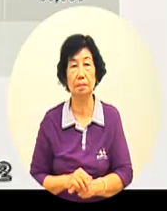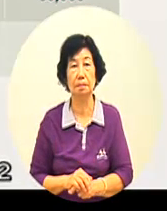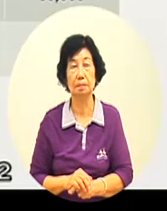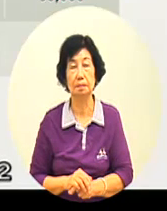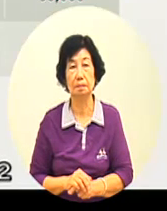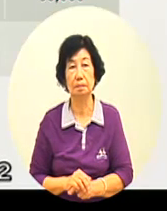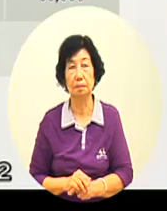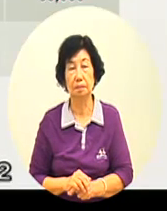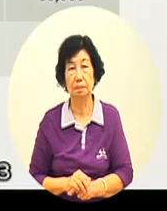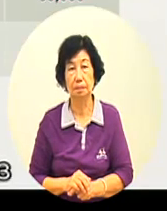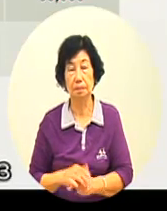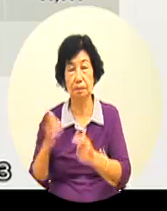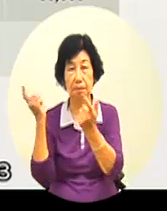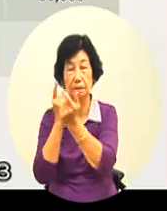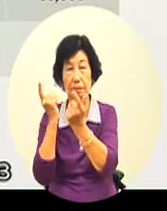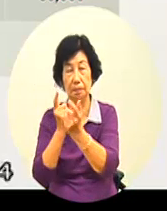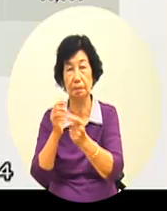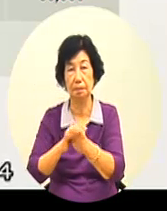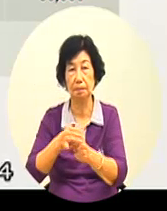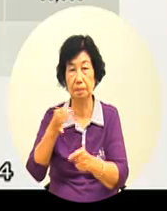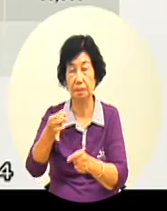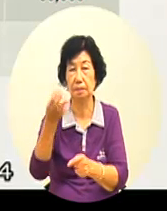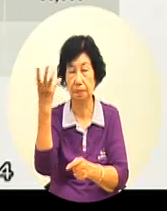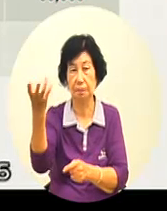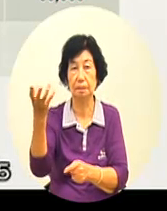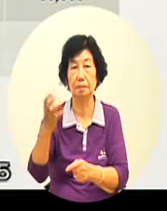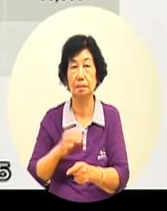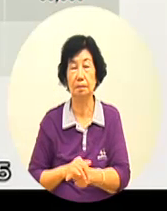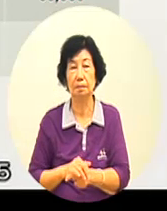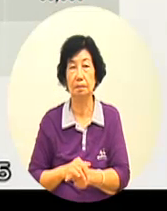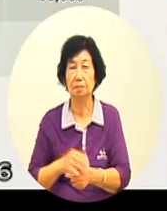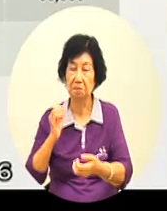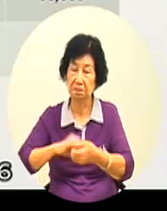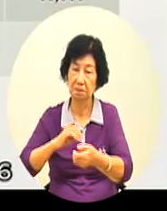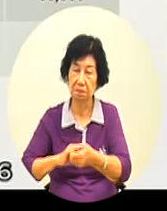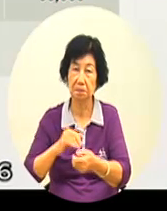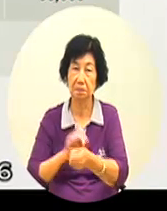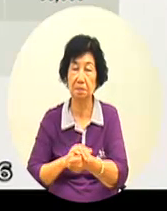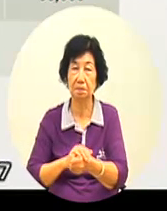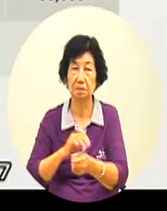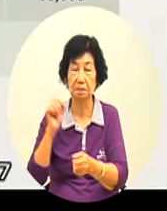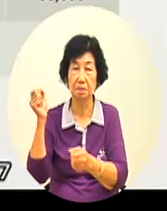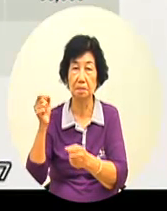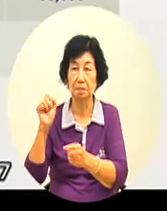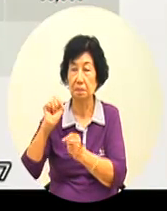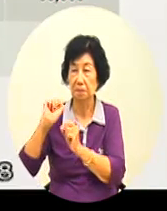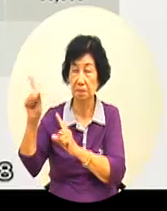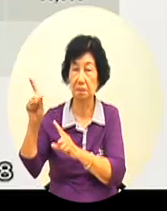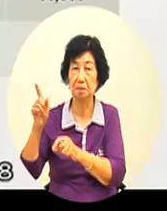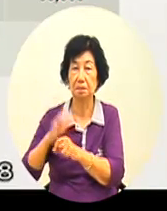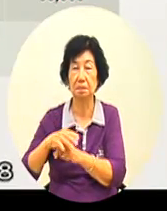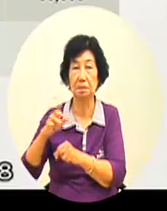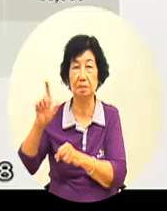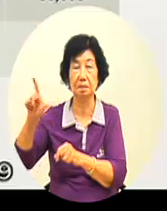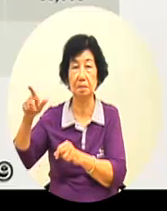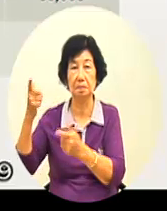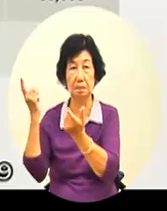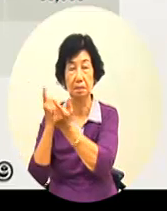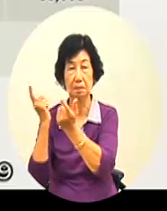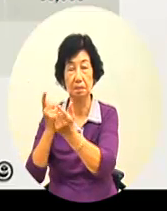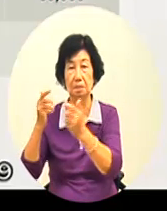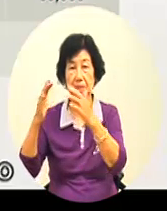当然台北市经费很多啦，我们没有说一定比照 台北市，那你至少说在